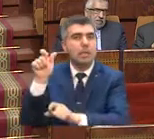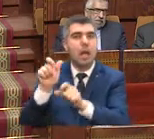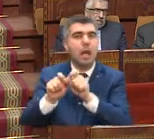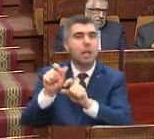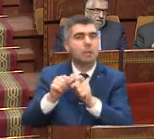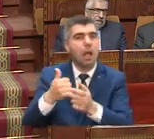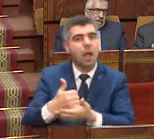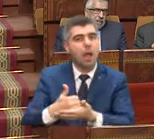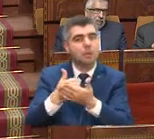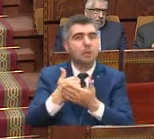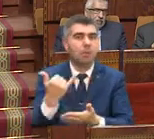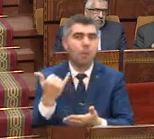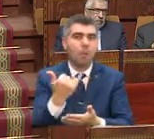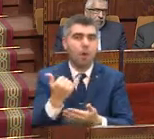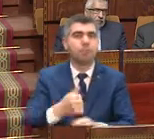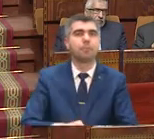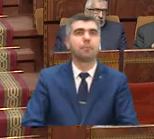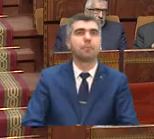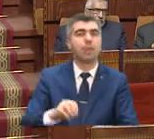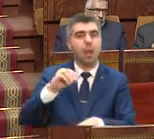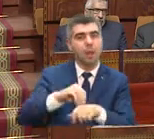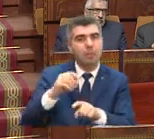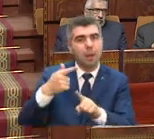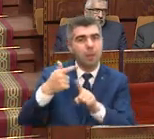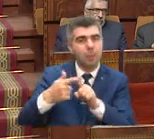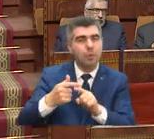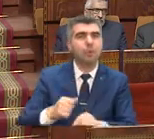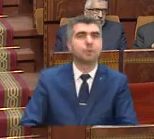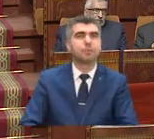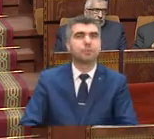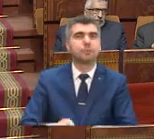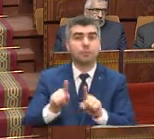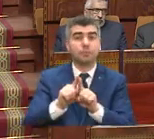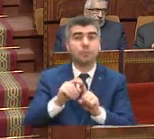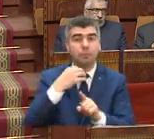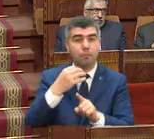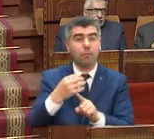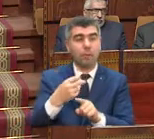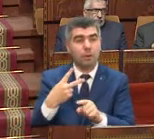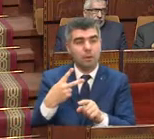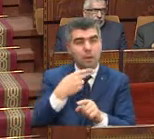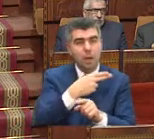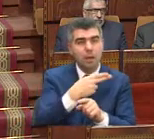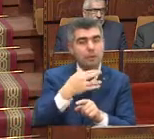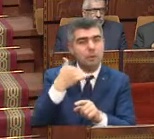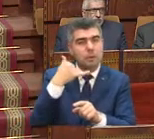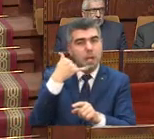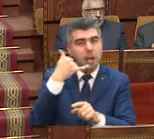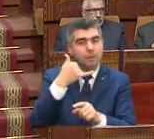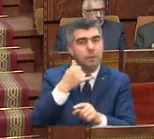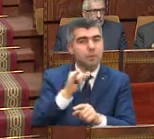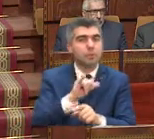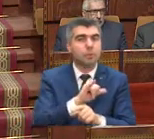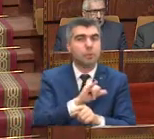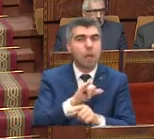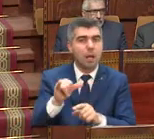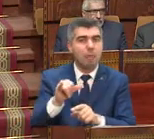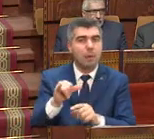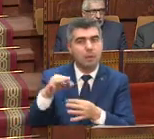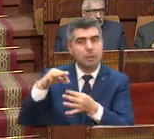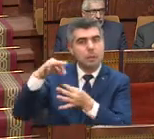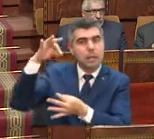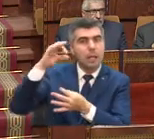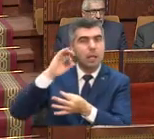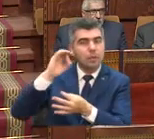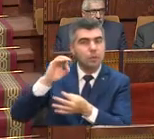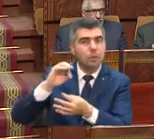منها. بالإضافة أيضا السيد الوزير، الانقطاع ديال الاتصالات، الهاتف ناهيك على سميتو الشبكة ديال الإنترنت.